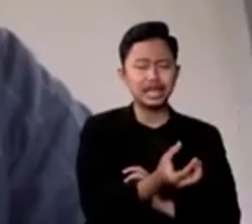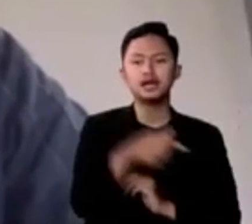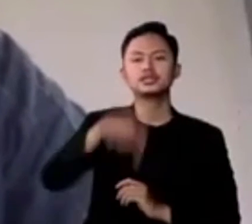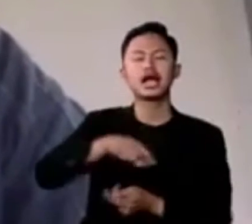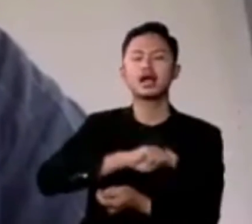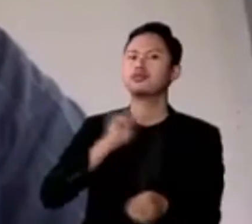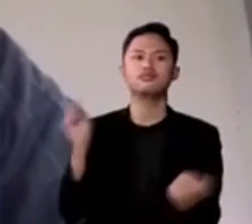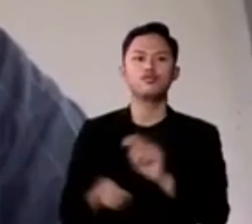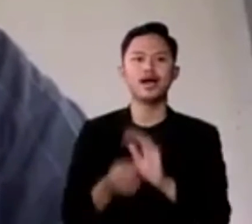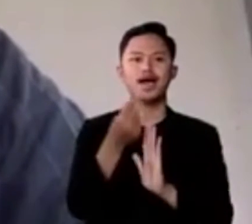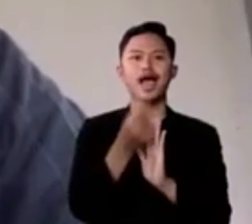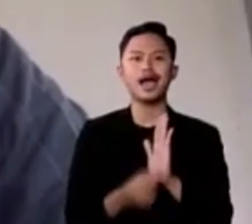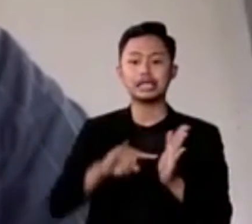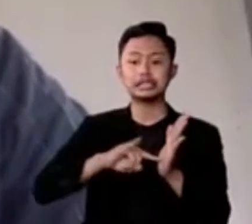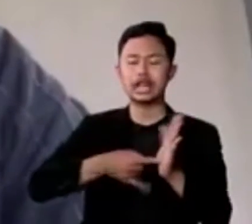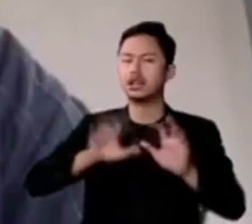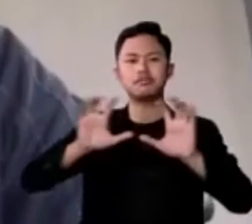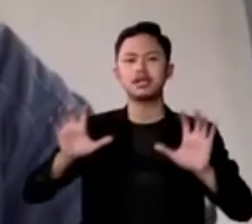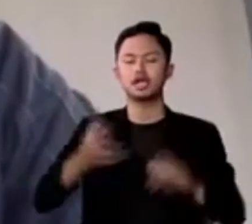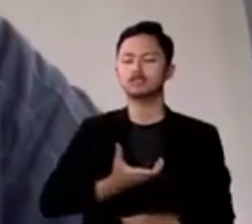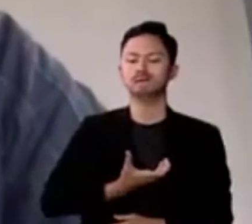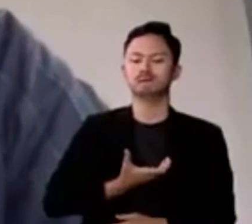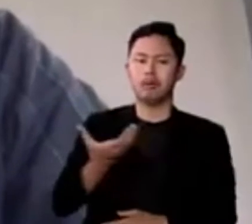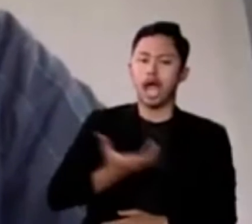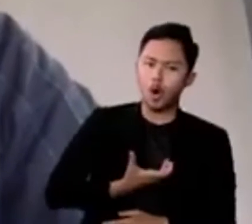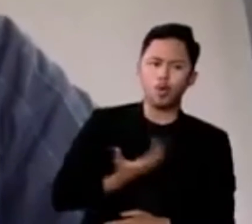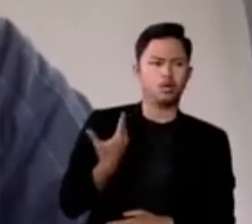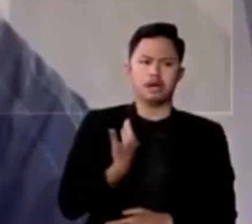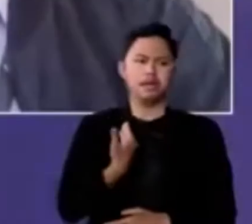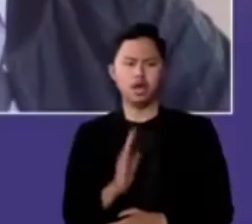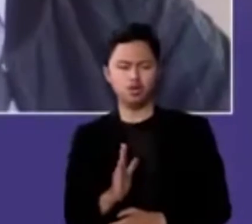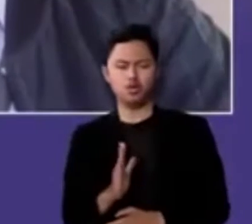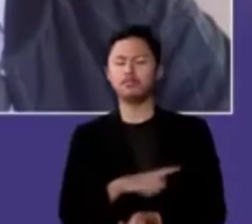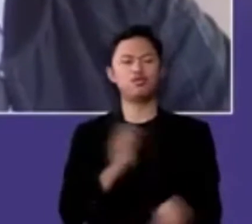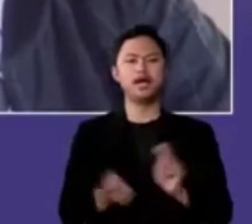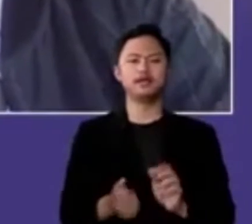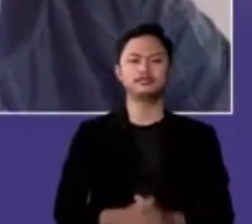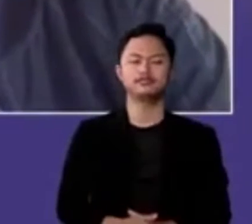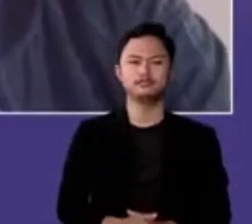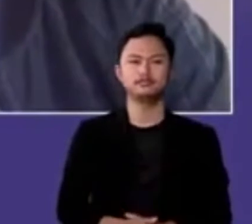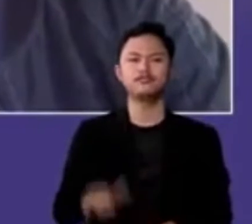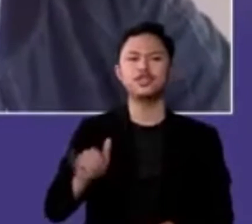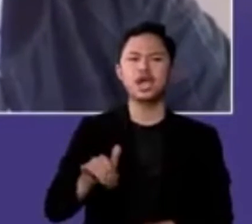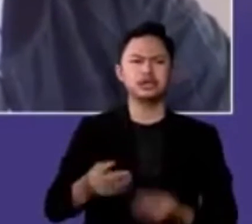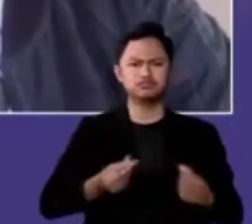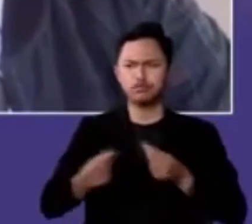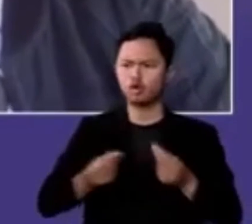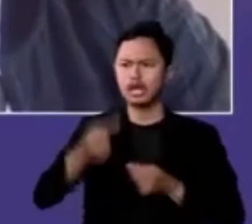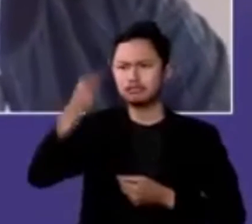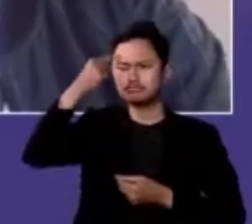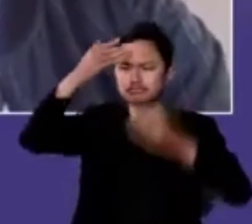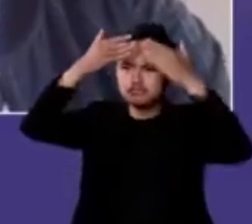berubah Oke jadi itu ya pentingnya adaptasi ya Harus ya Sebagai seorang pengusaha itu kita harus